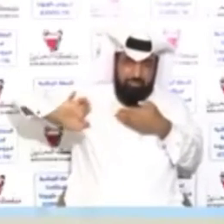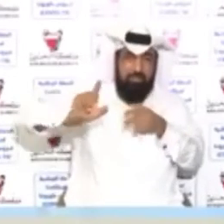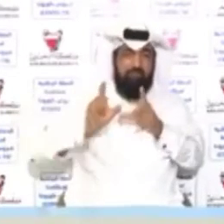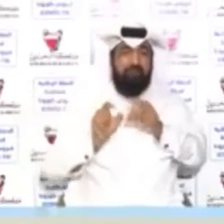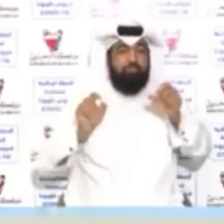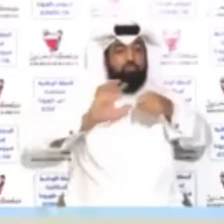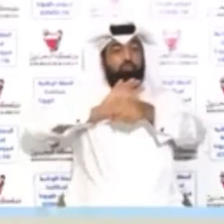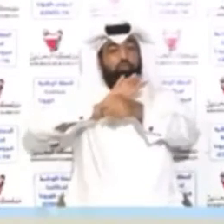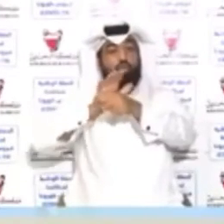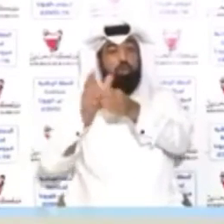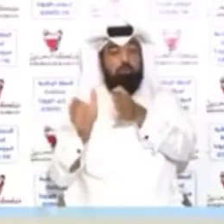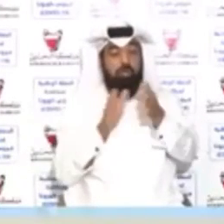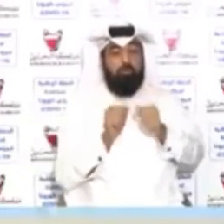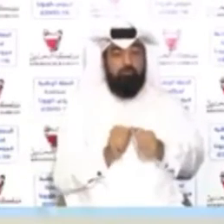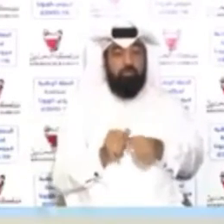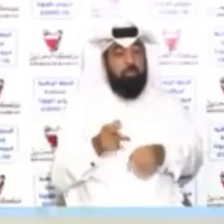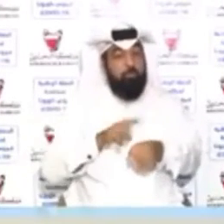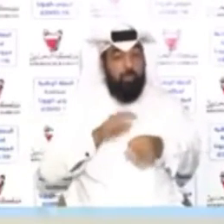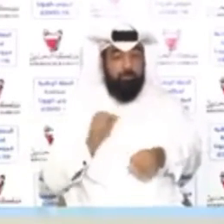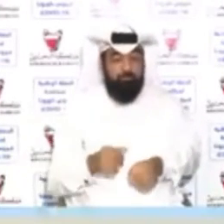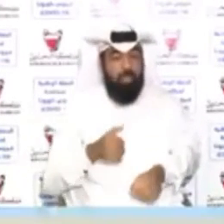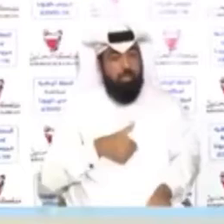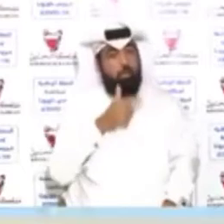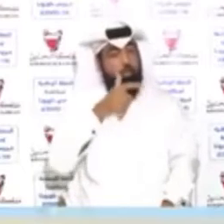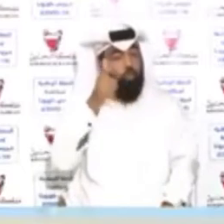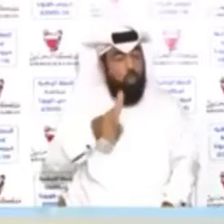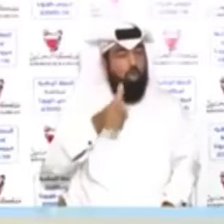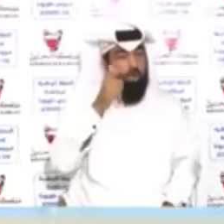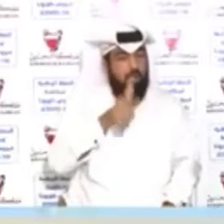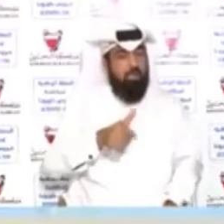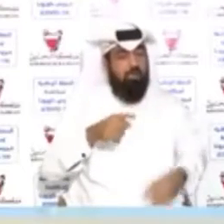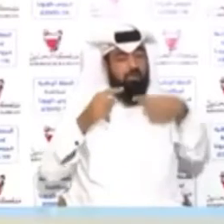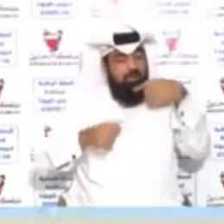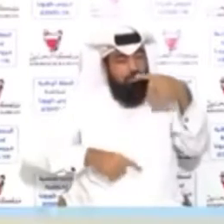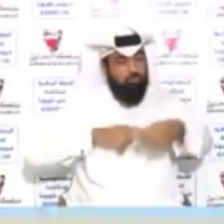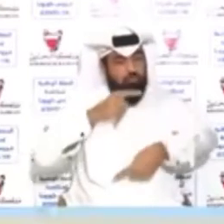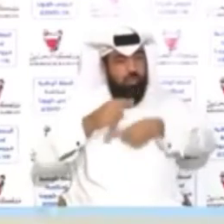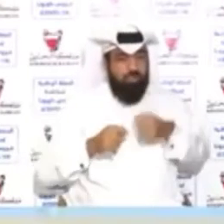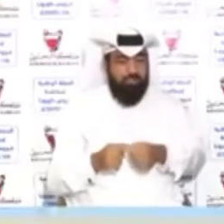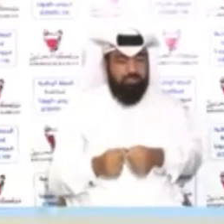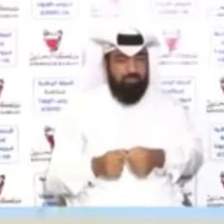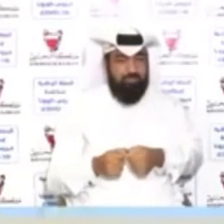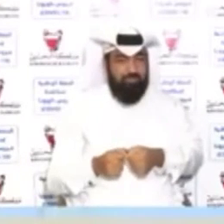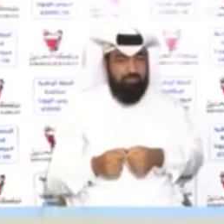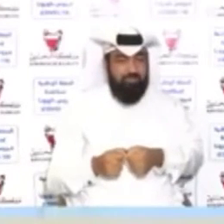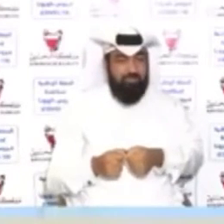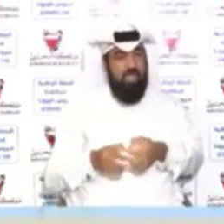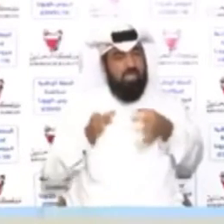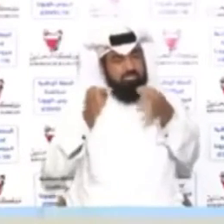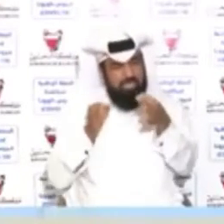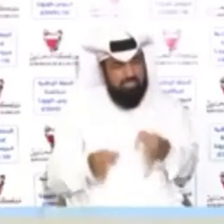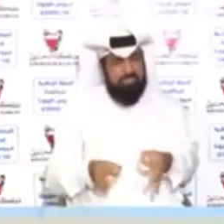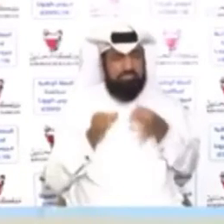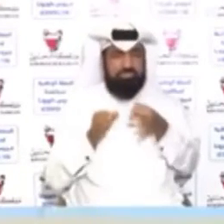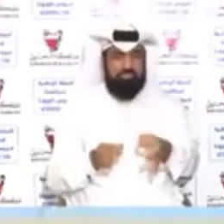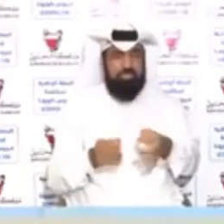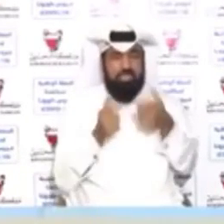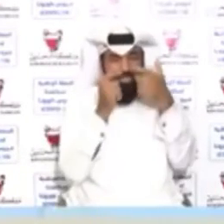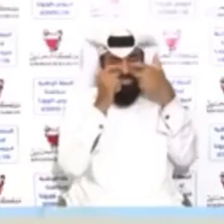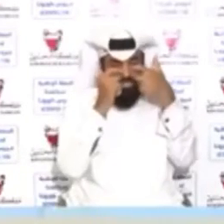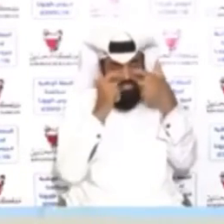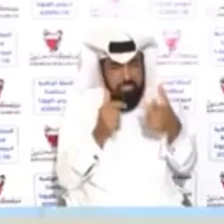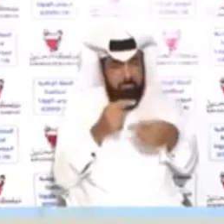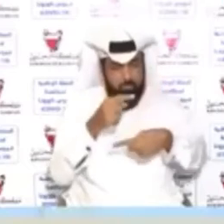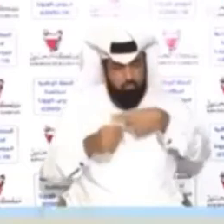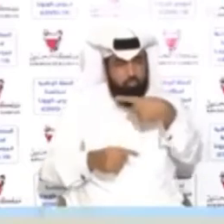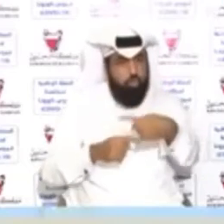ضمن التوجيهات اللي احنا دائما نسعى إليها من عودة الحياة إلى طبيعتها، ولكن مع التأكيد على المحافظة والاستمرارية